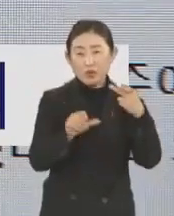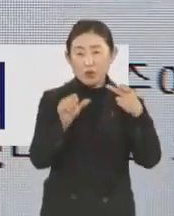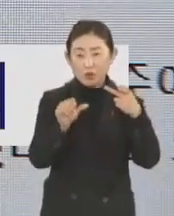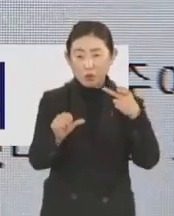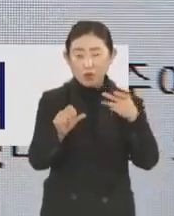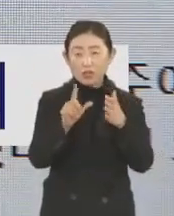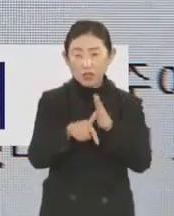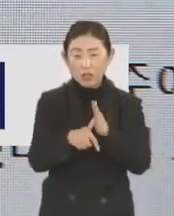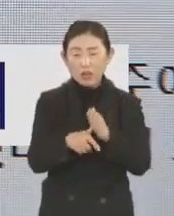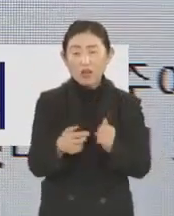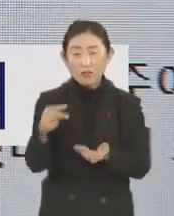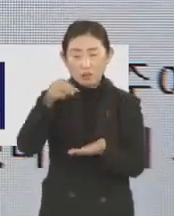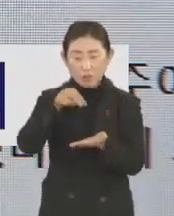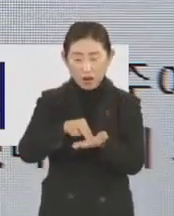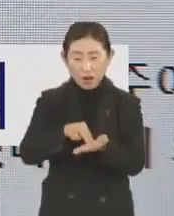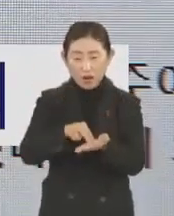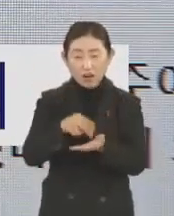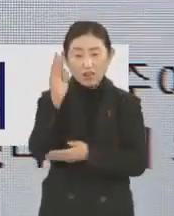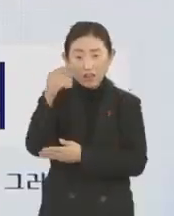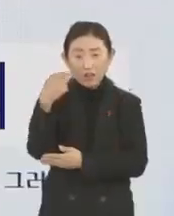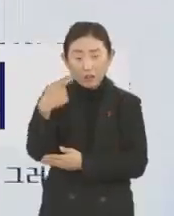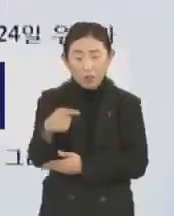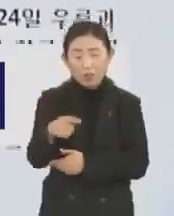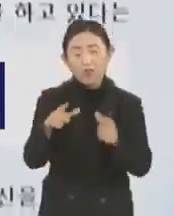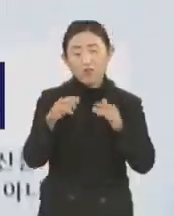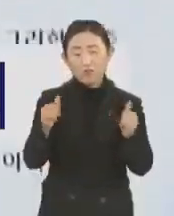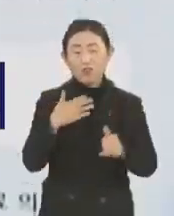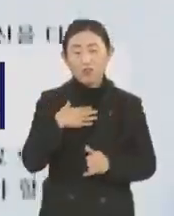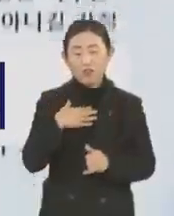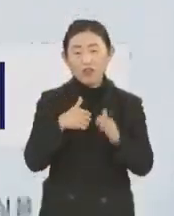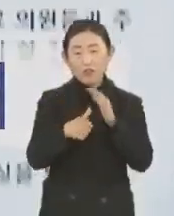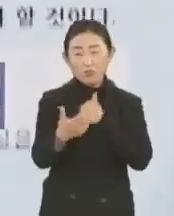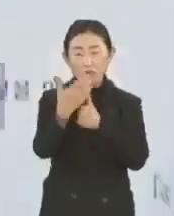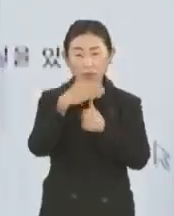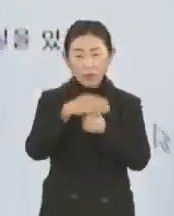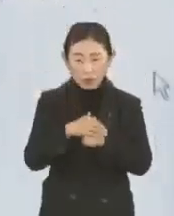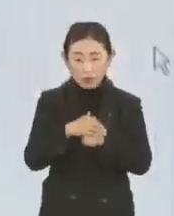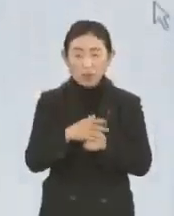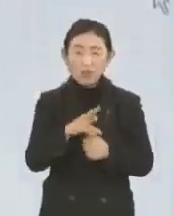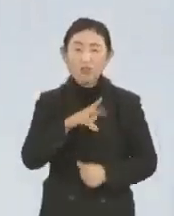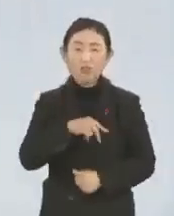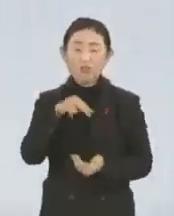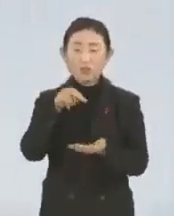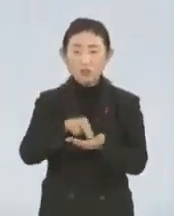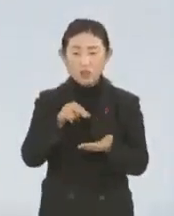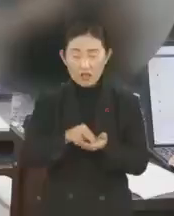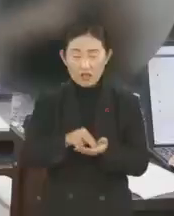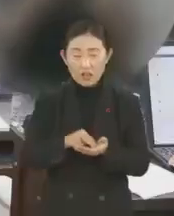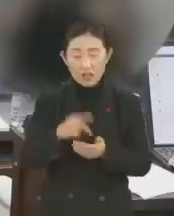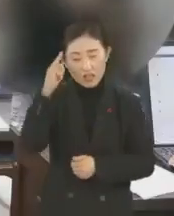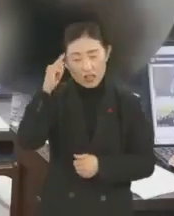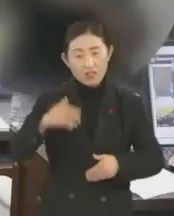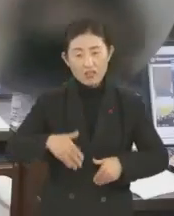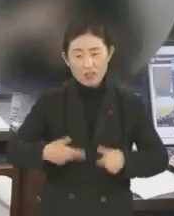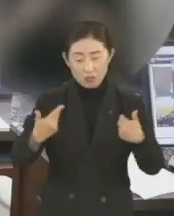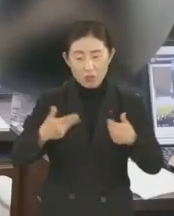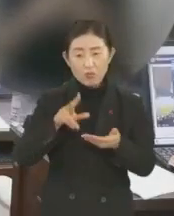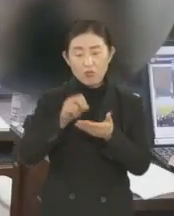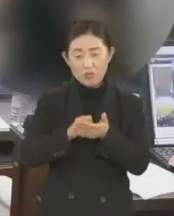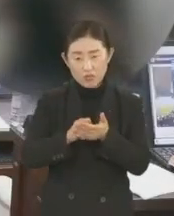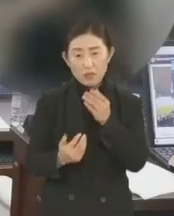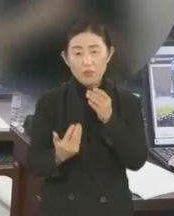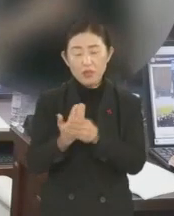열린 본회의에서 신상 발언을 통해 주민의 대표로서 또 의회의원으로서 경솔한 행동으로 파장을